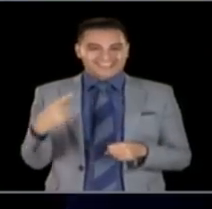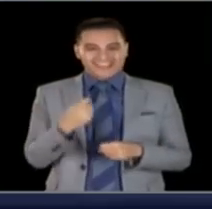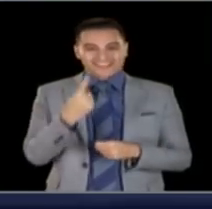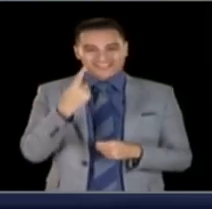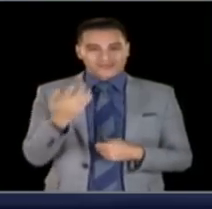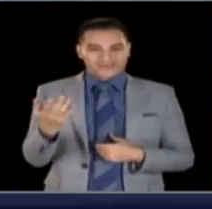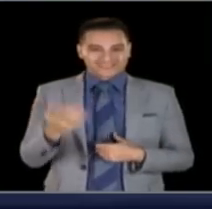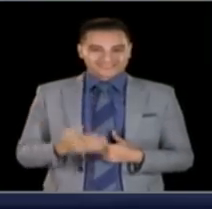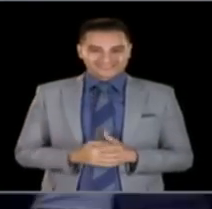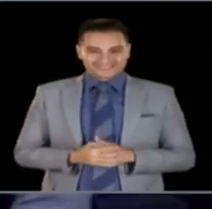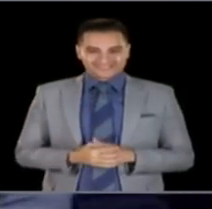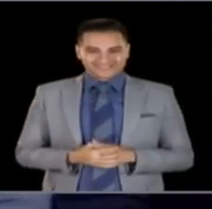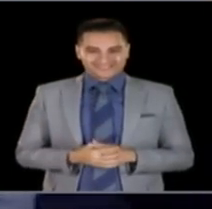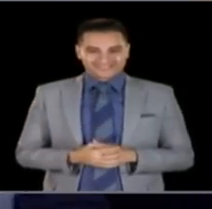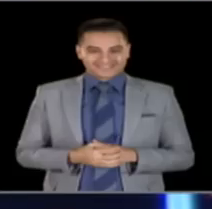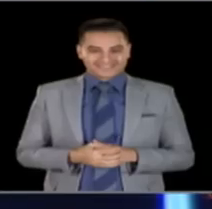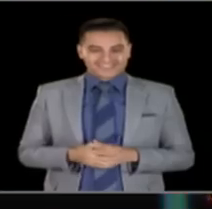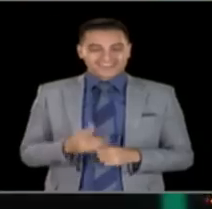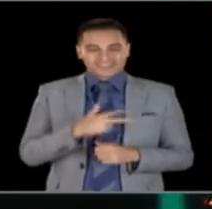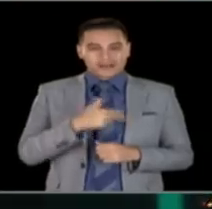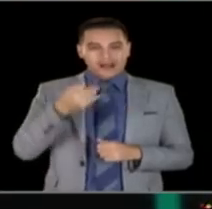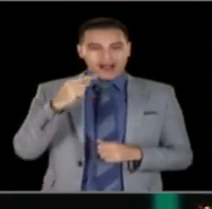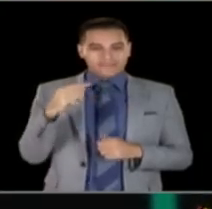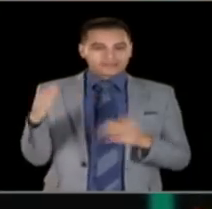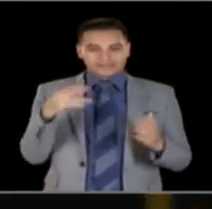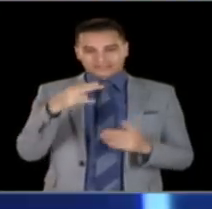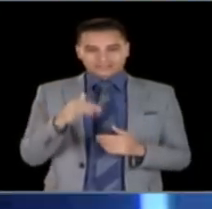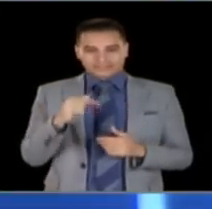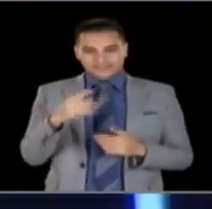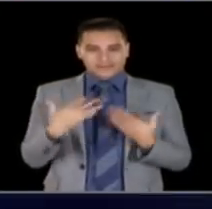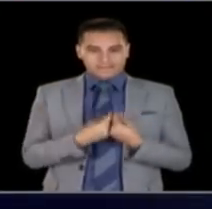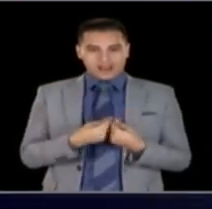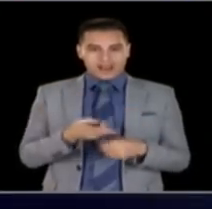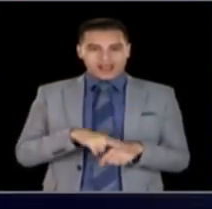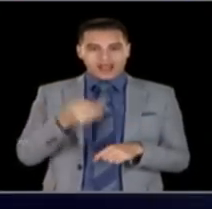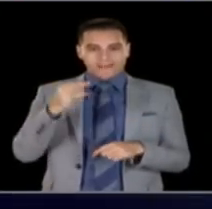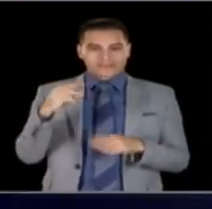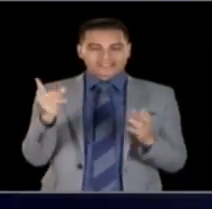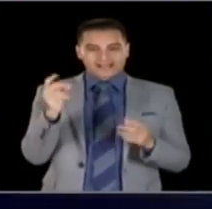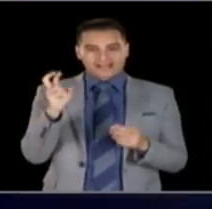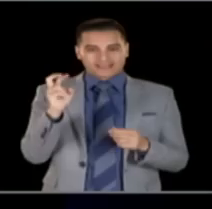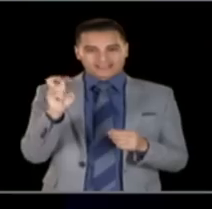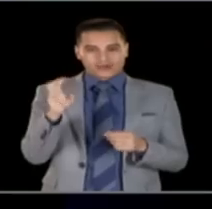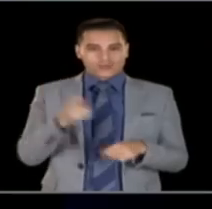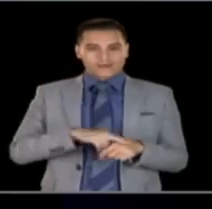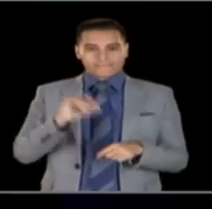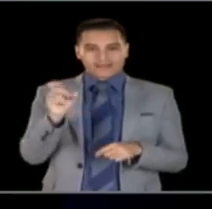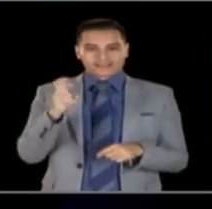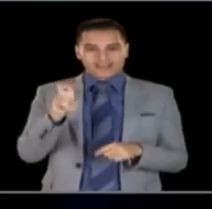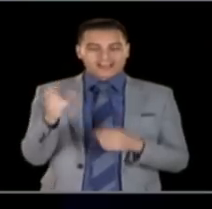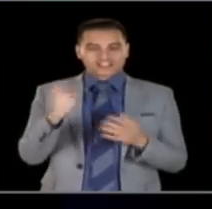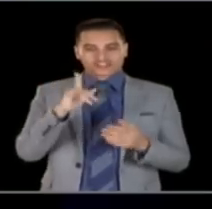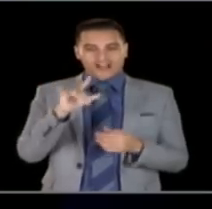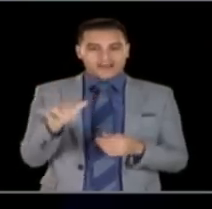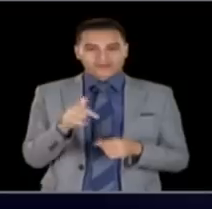الهدف الاول فعلا احمد عيد، كان مع احمد رزق ومنى شلبي